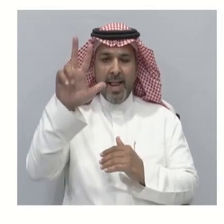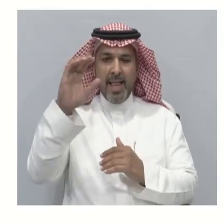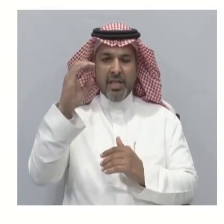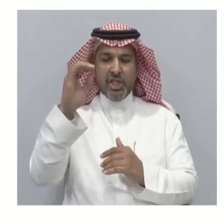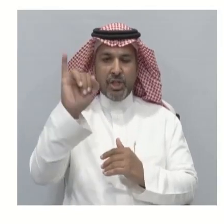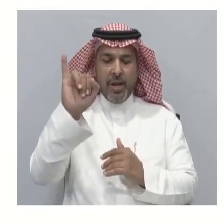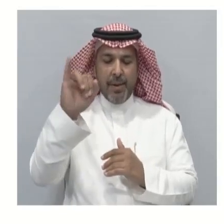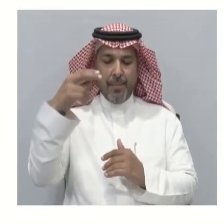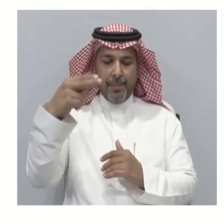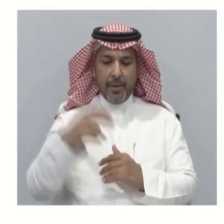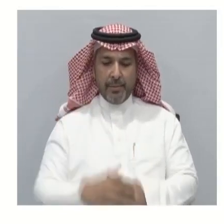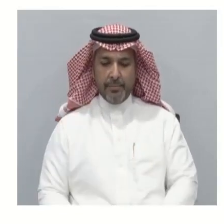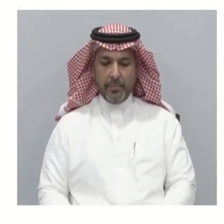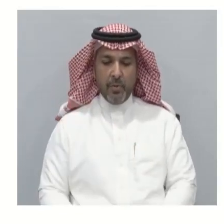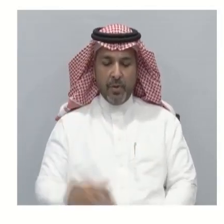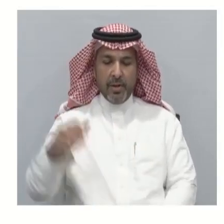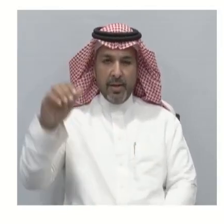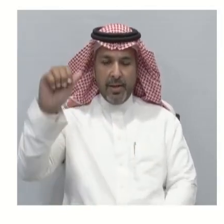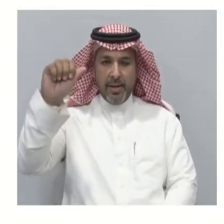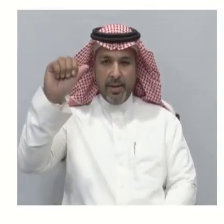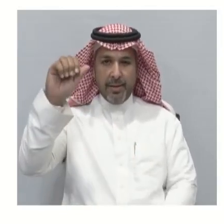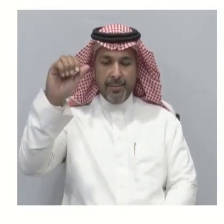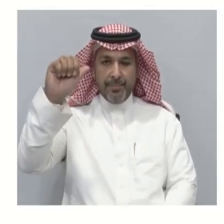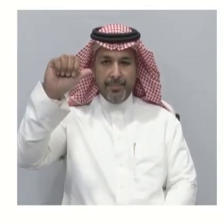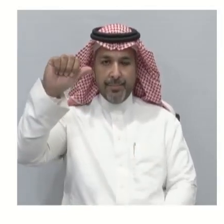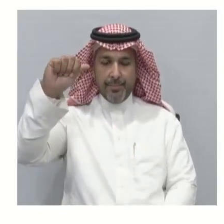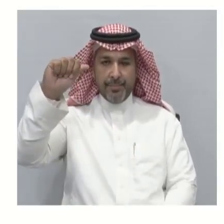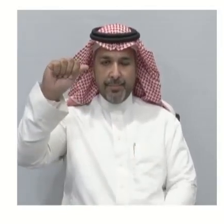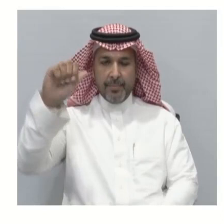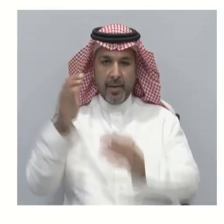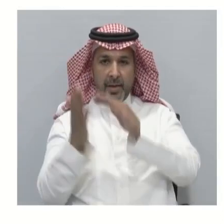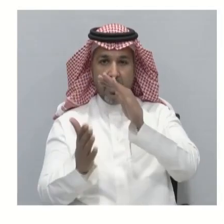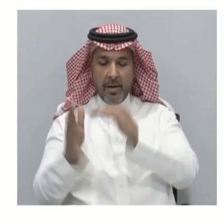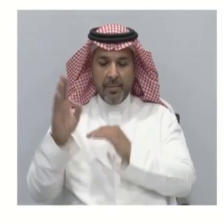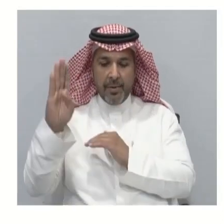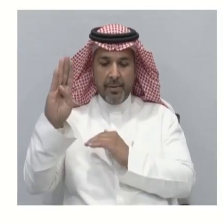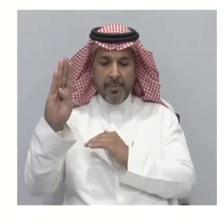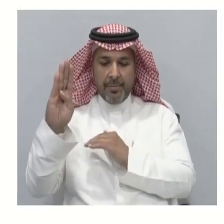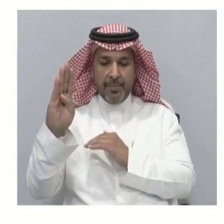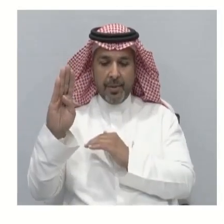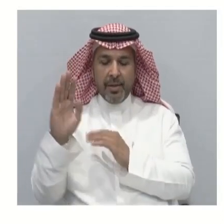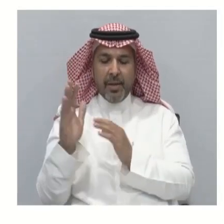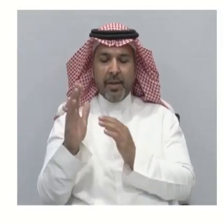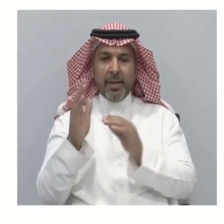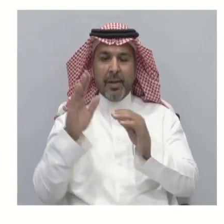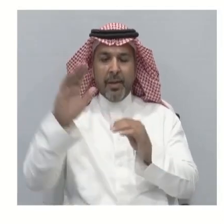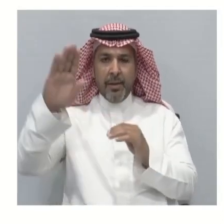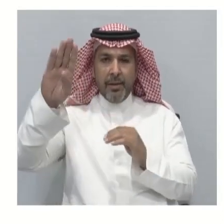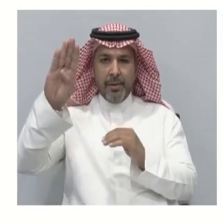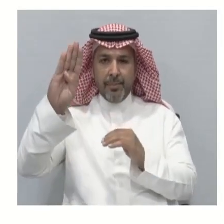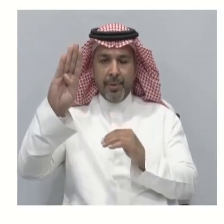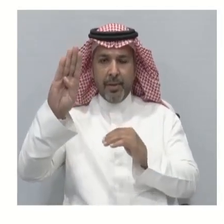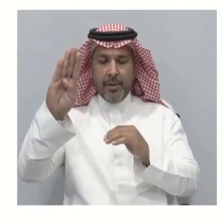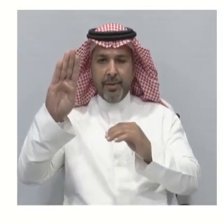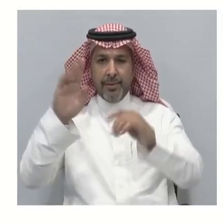اكبر من بي زئ سي وتلاحظون اننا اضفنا سي للطرفين فبالتالي لن تتغير الاشاره انت كانك